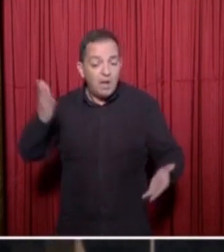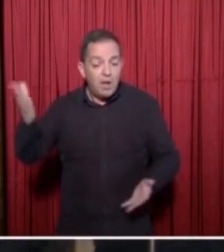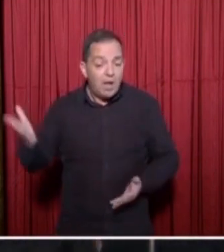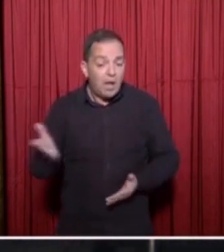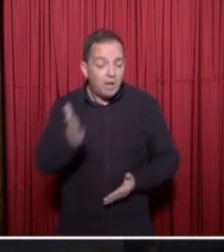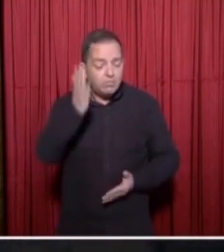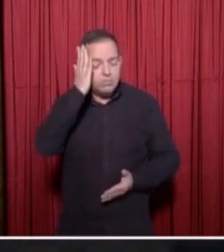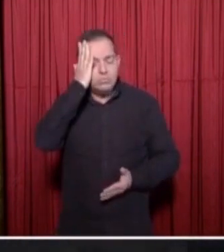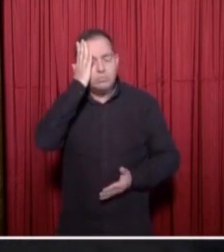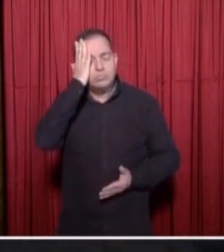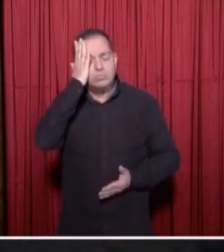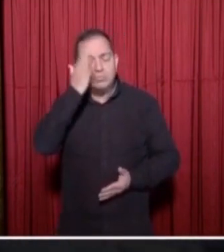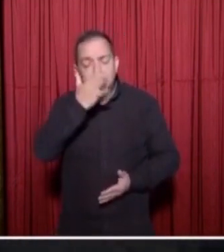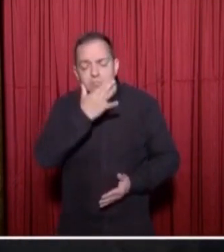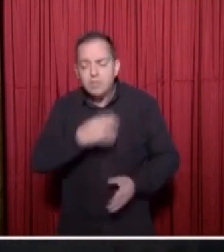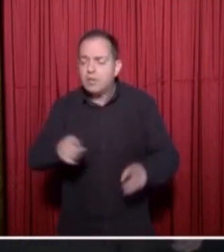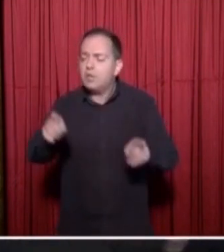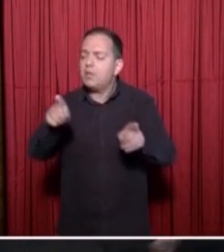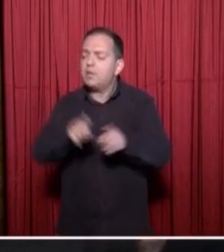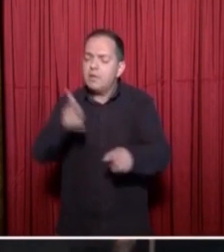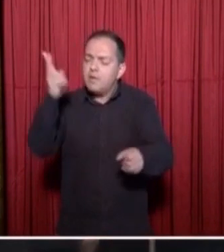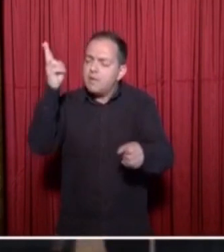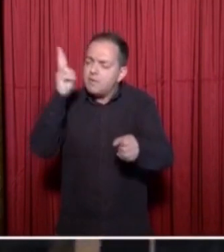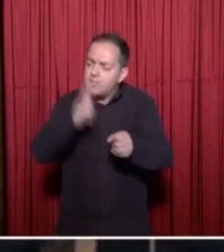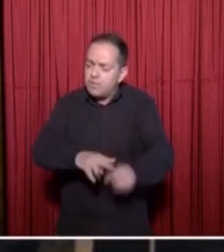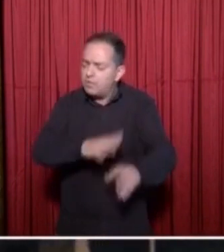κατενεχθείς ή να μην το